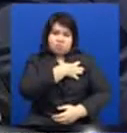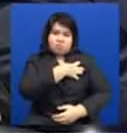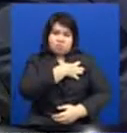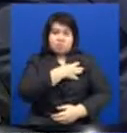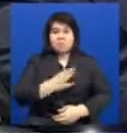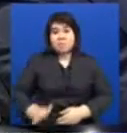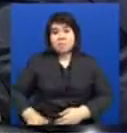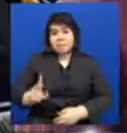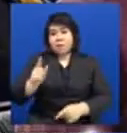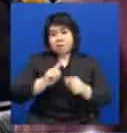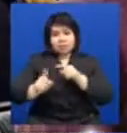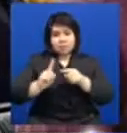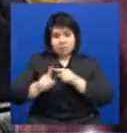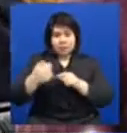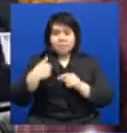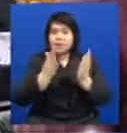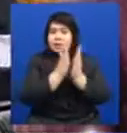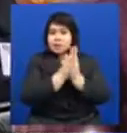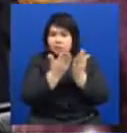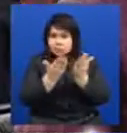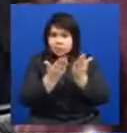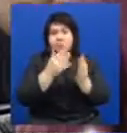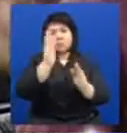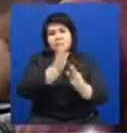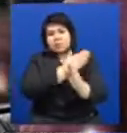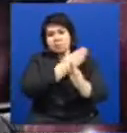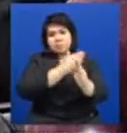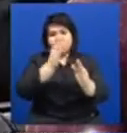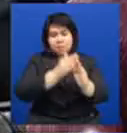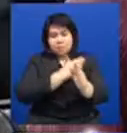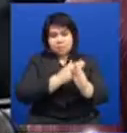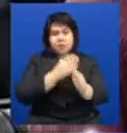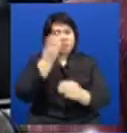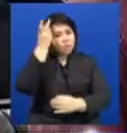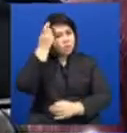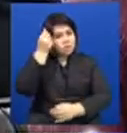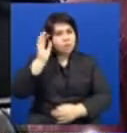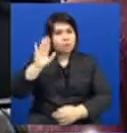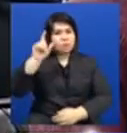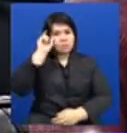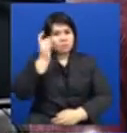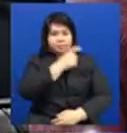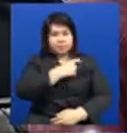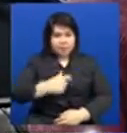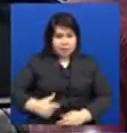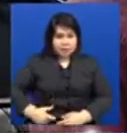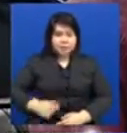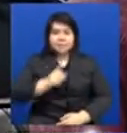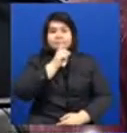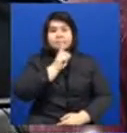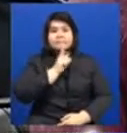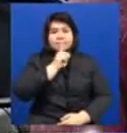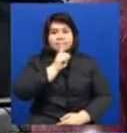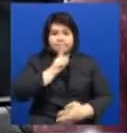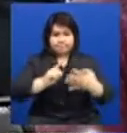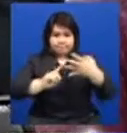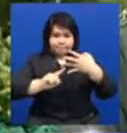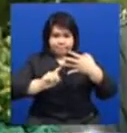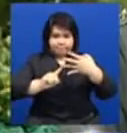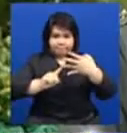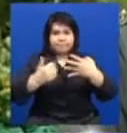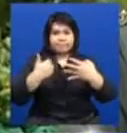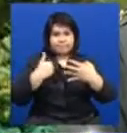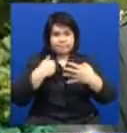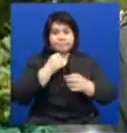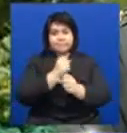แก่หนังสือพระราชนิพนธ์เพลงพระราชนิพนธ์ผลงานทรัพย์สินทางปัญญาของสมเด็จพระเทพรัตนราชสุดาสยามบรม